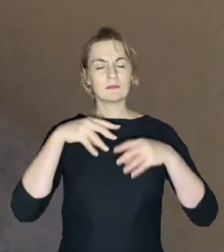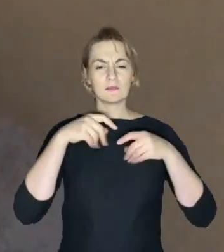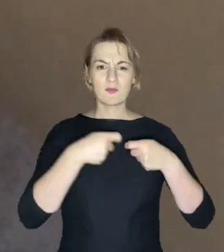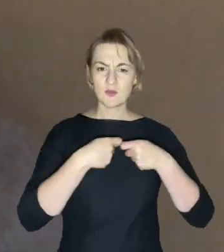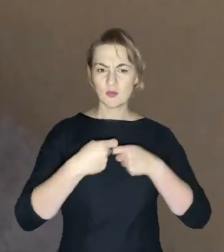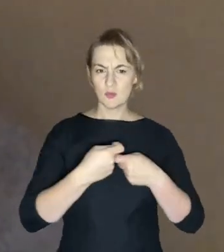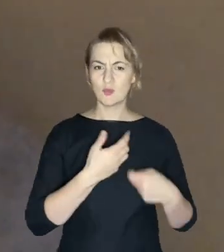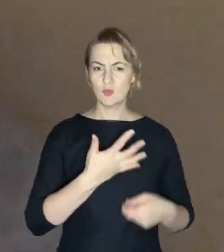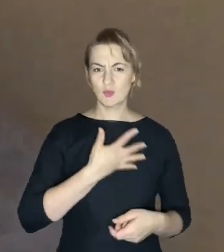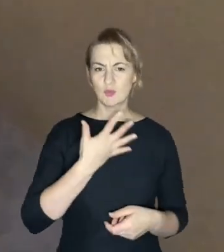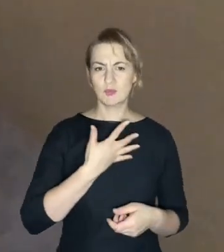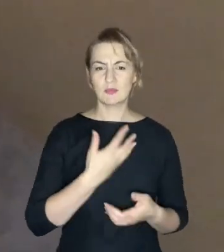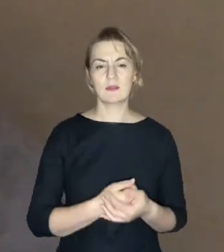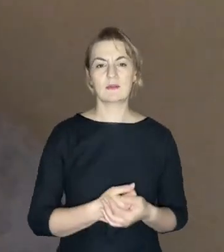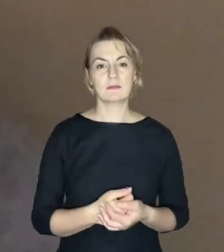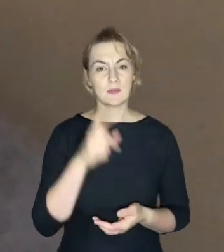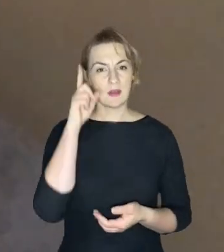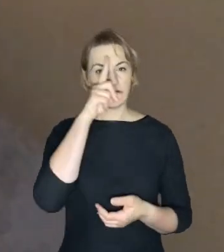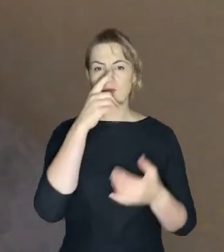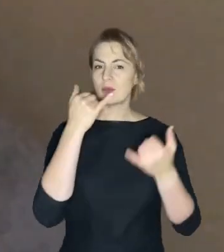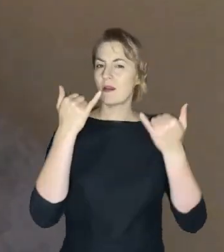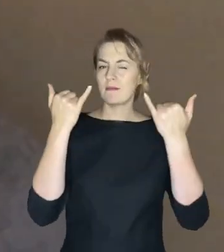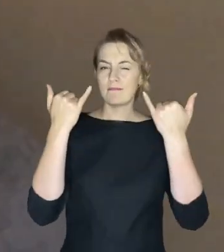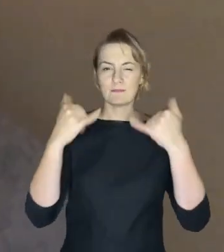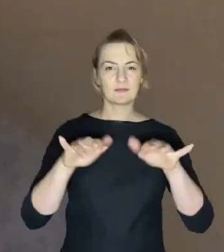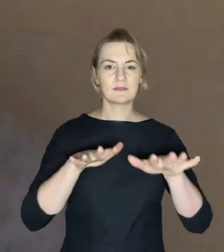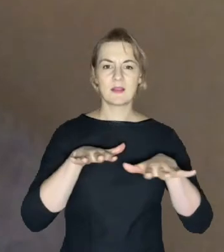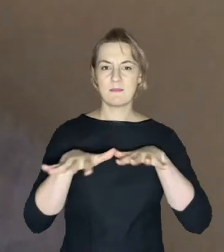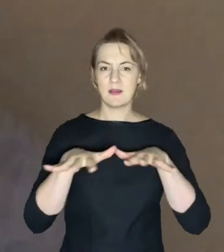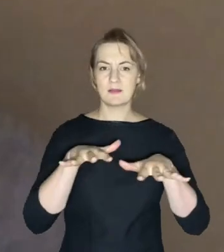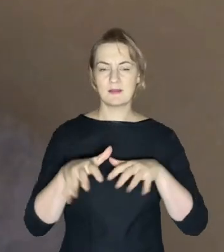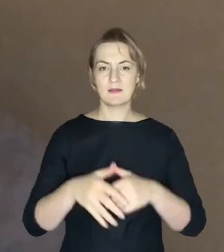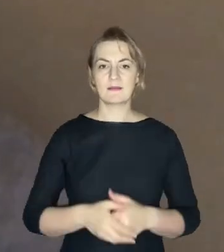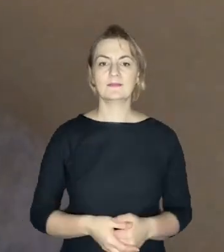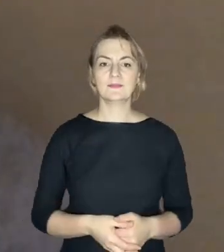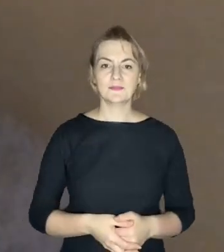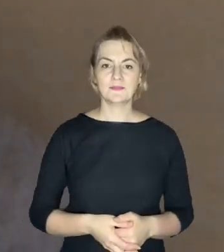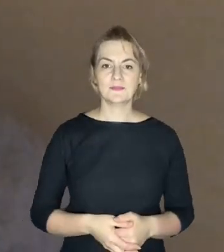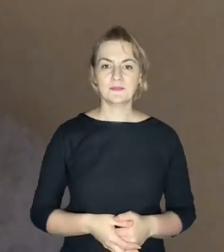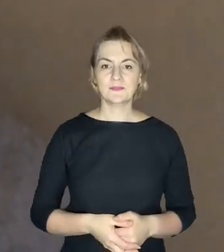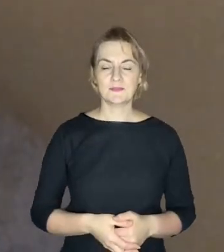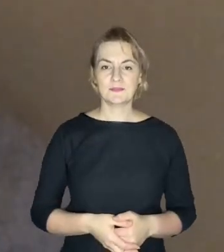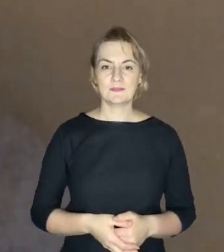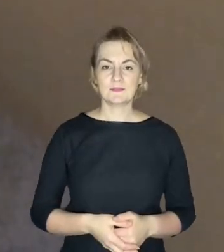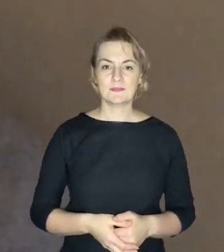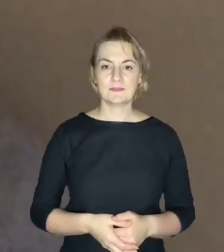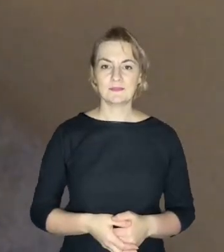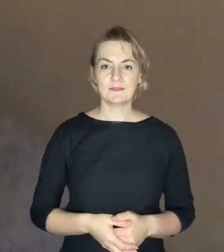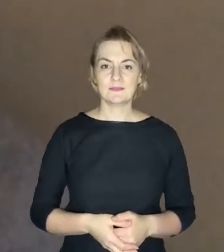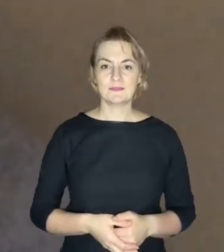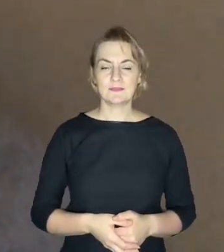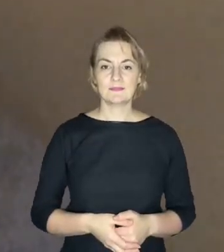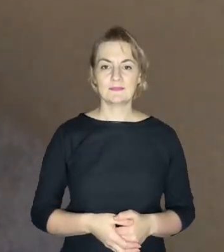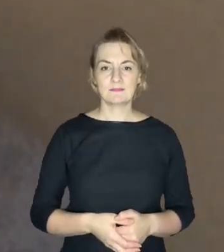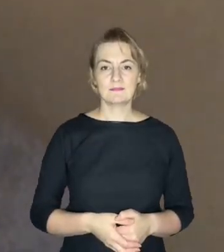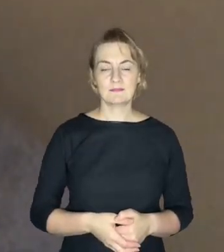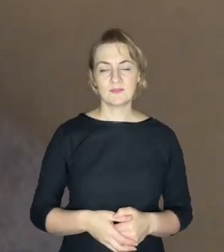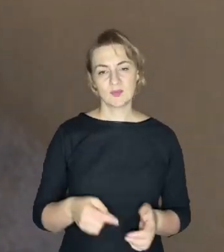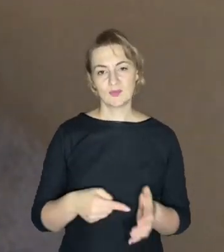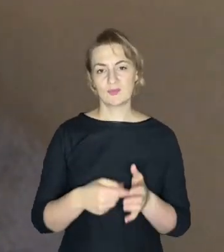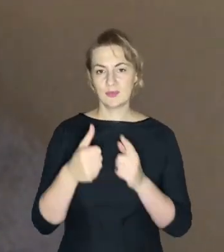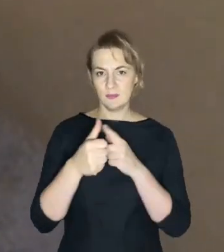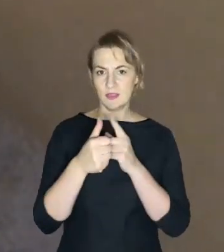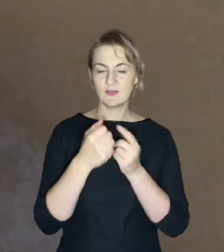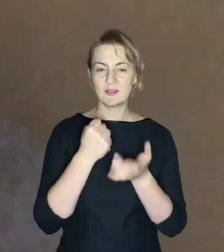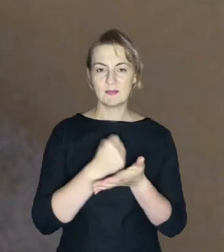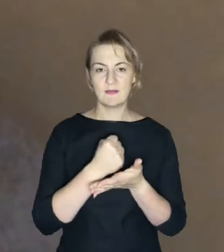którzy są w zupełnie innym miejscu w tej chwili. Tak? No i to jest pierwsza rzecz, a druga